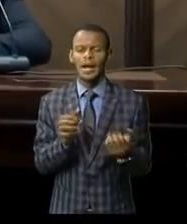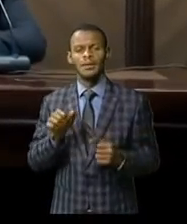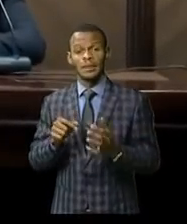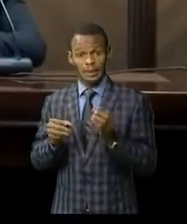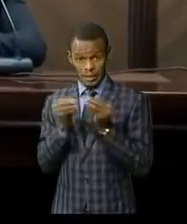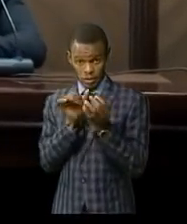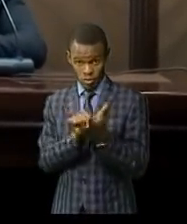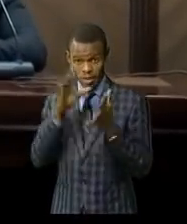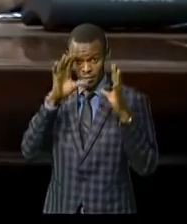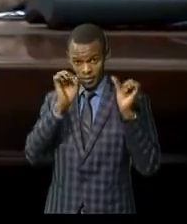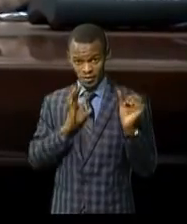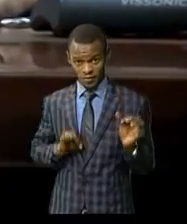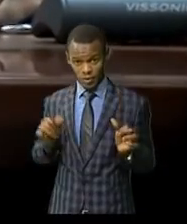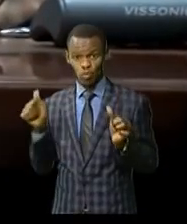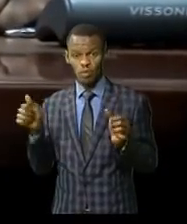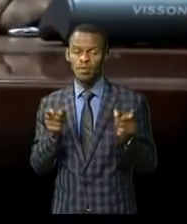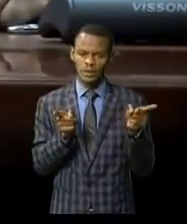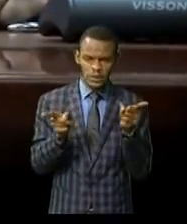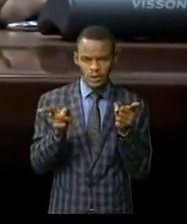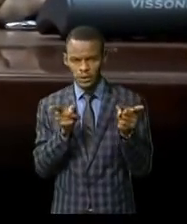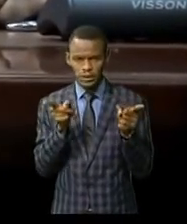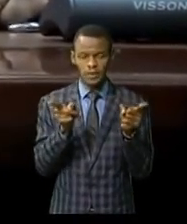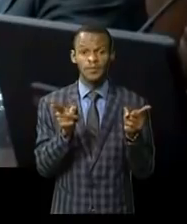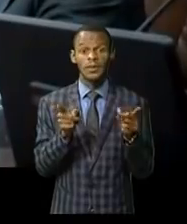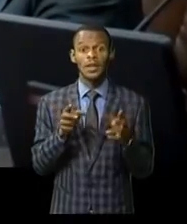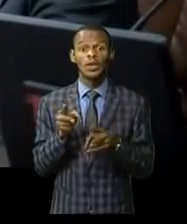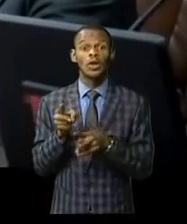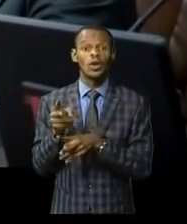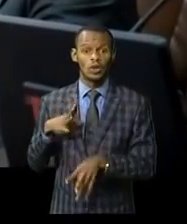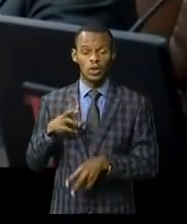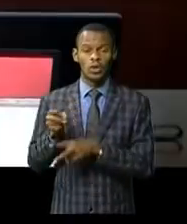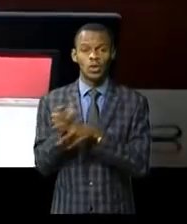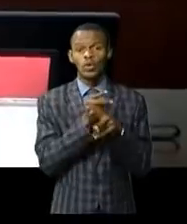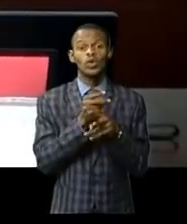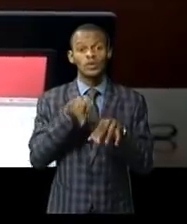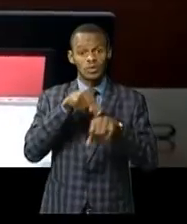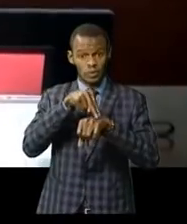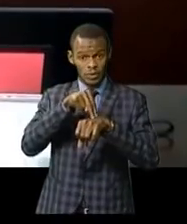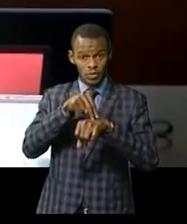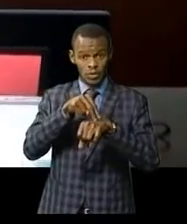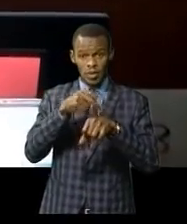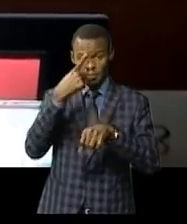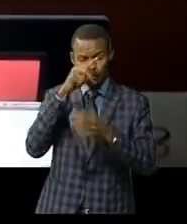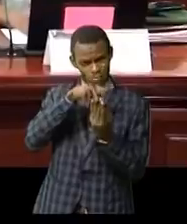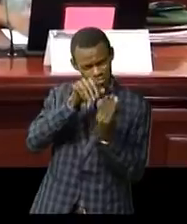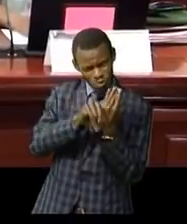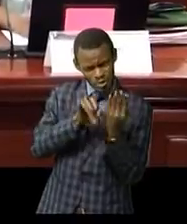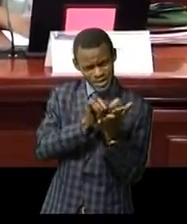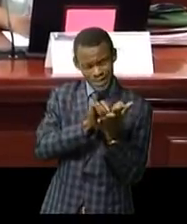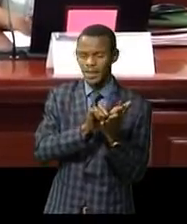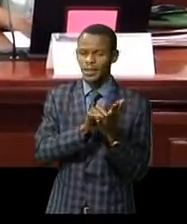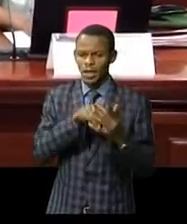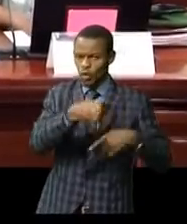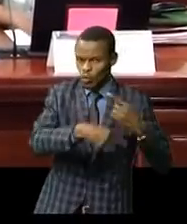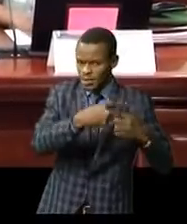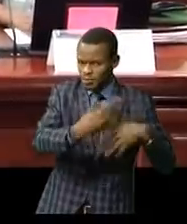Félix-Antoine Tshisekedi Tshilombo, la coordination nationale du PDDRCS est venue faire rapport au commandant suprême de l'état de